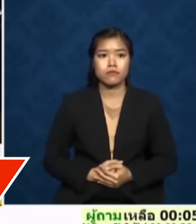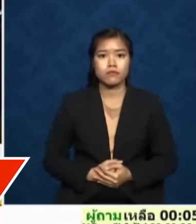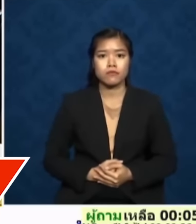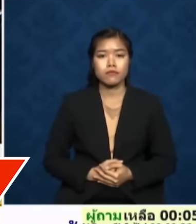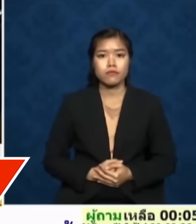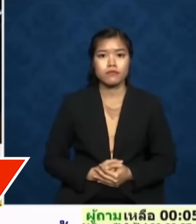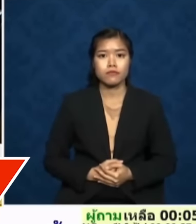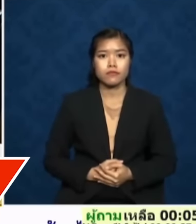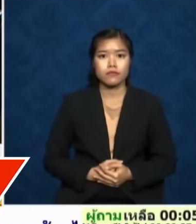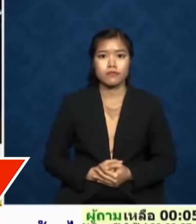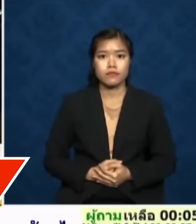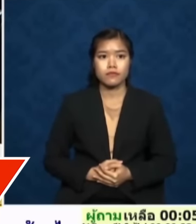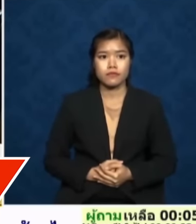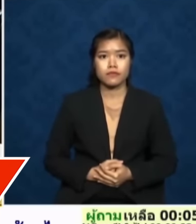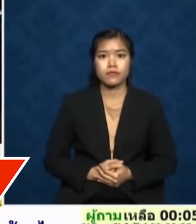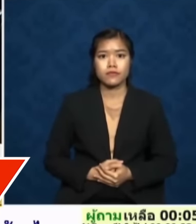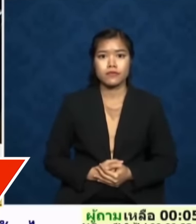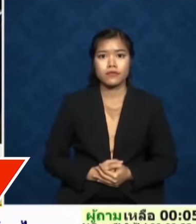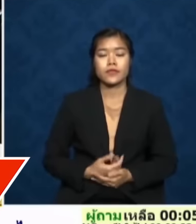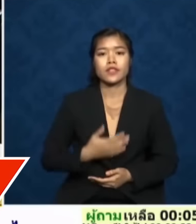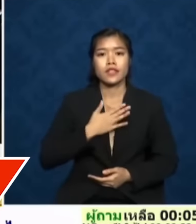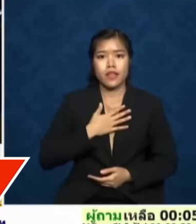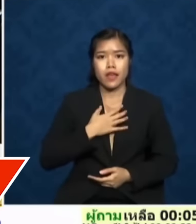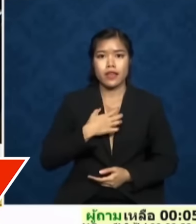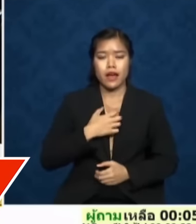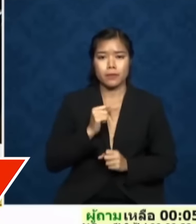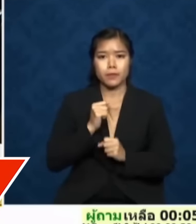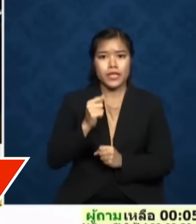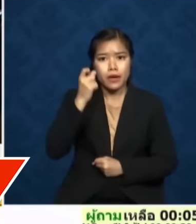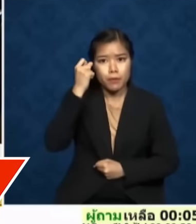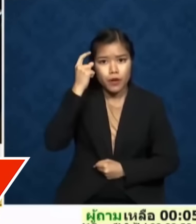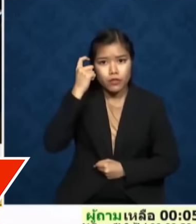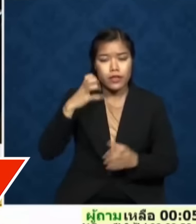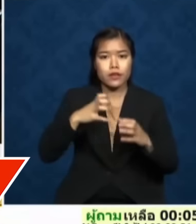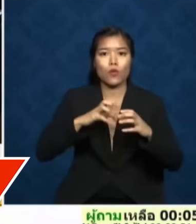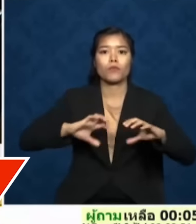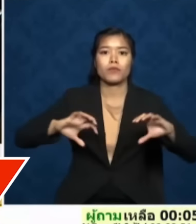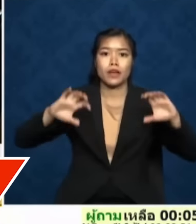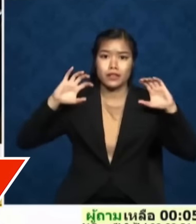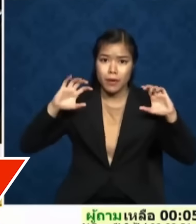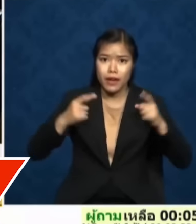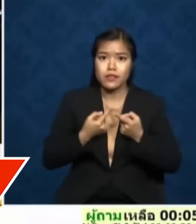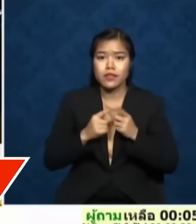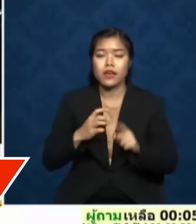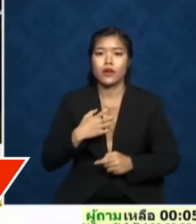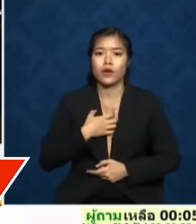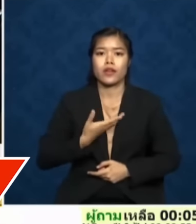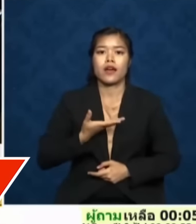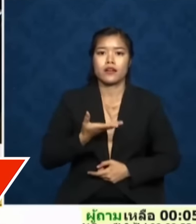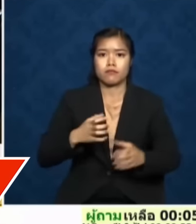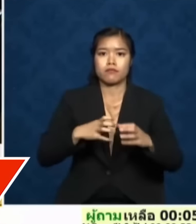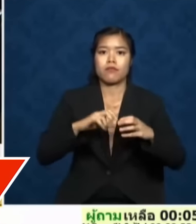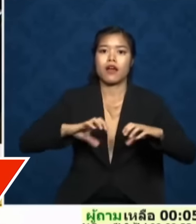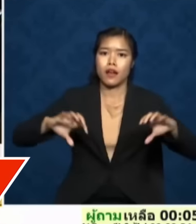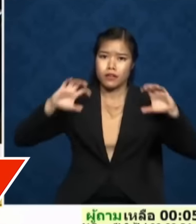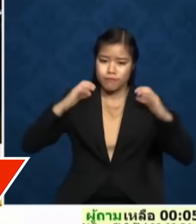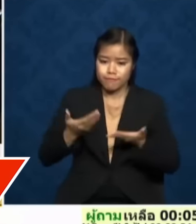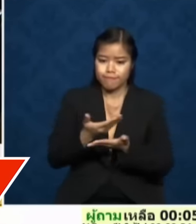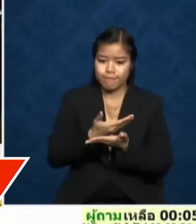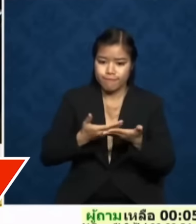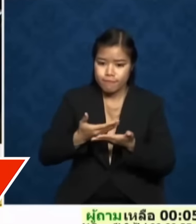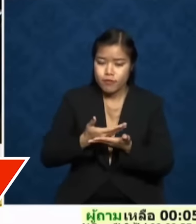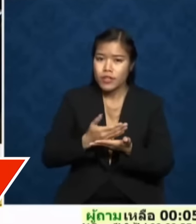เอาล่ะผมก็พยายามจะเข้าใจเหตุผลของรัฐบาลนะครับแต่ผมก็อยากจะให้รัฐบาลพิจารณาผลด้